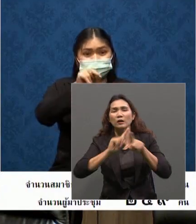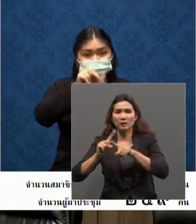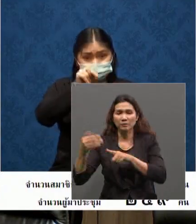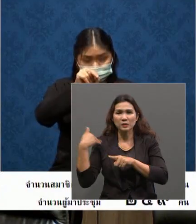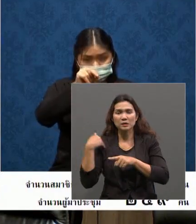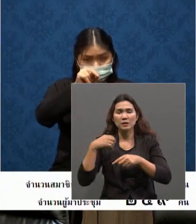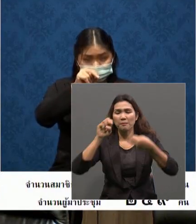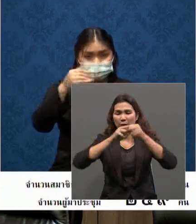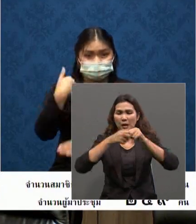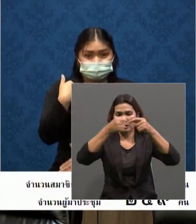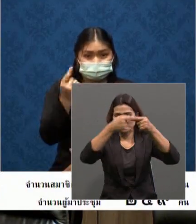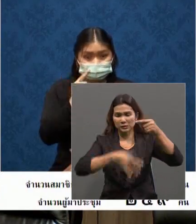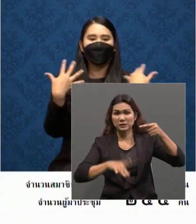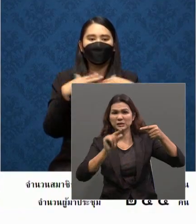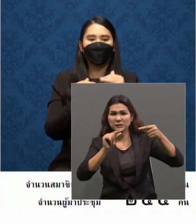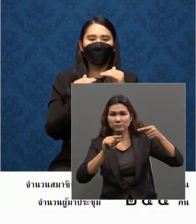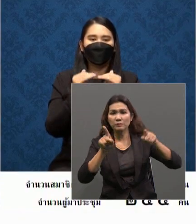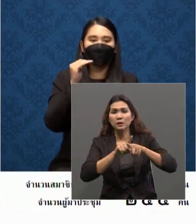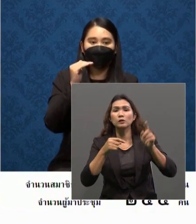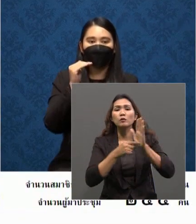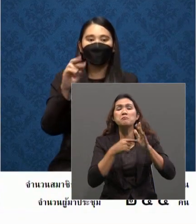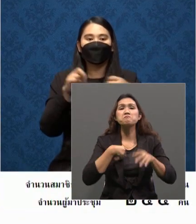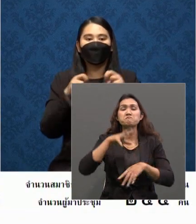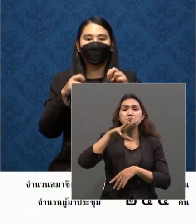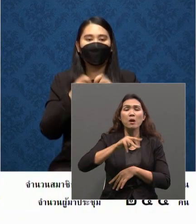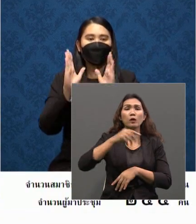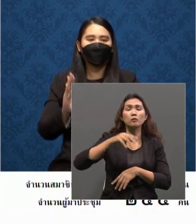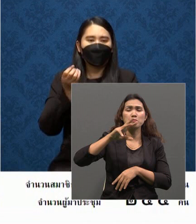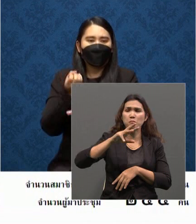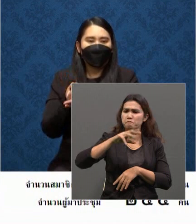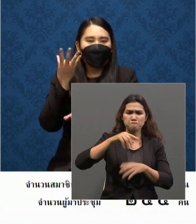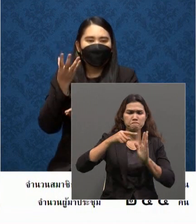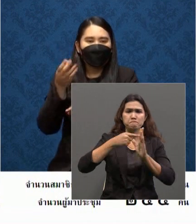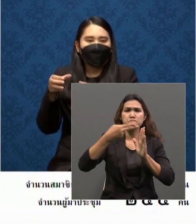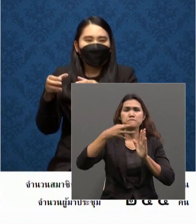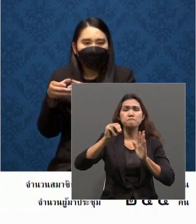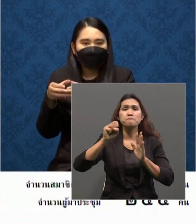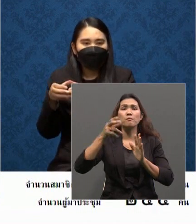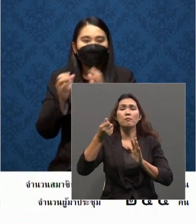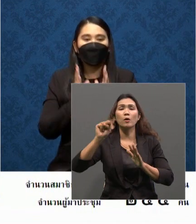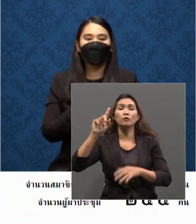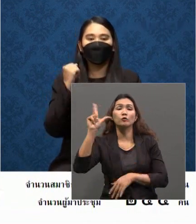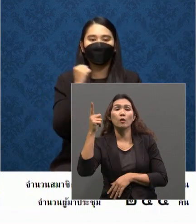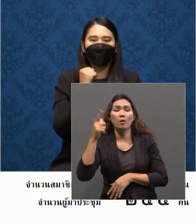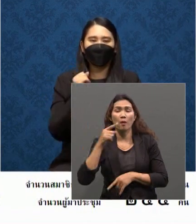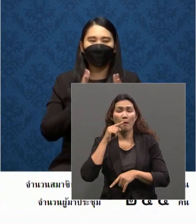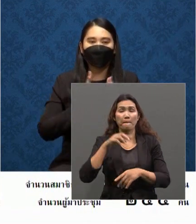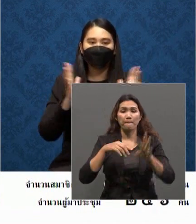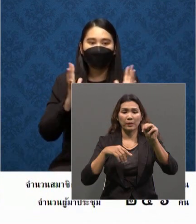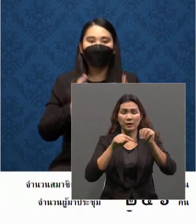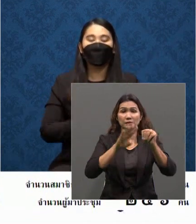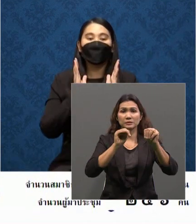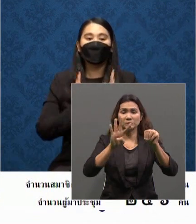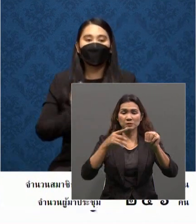ารของรัฐบาลเช่นเหมืองทองอัคราค่ะที่นายกรัฐมนตรีใช้มาตรา44สั่งปิดเหมืองจนถู